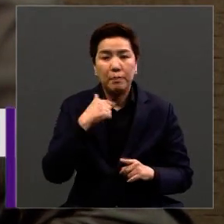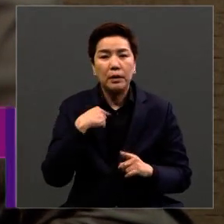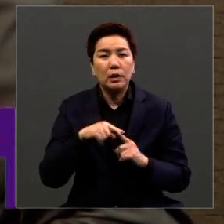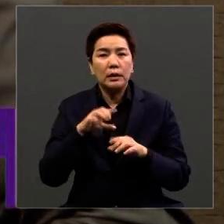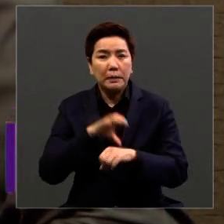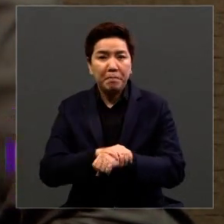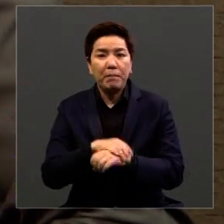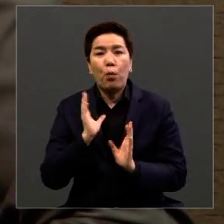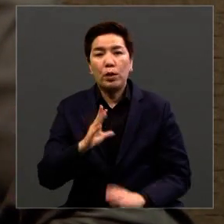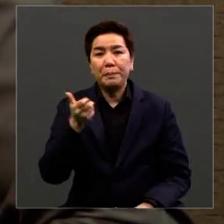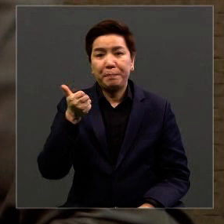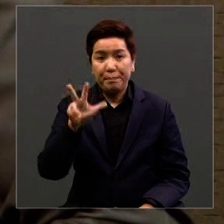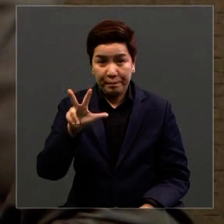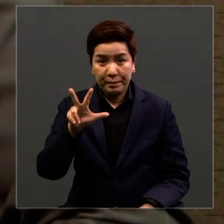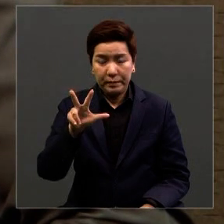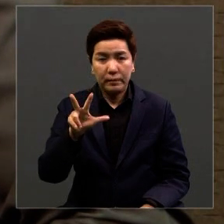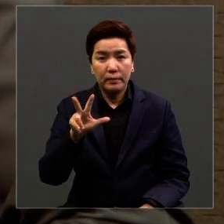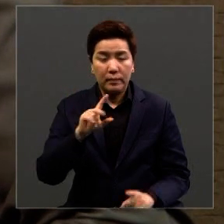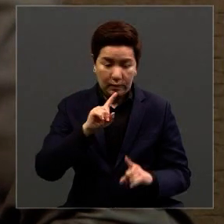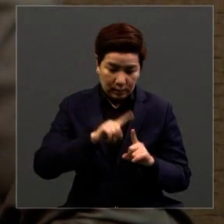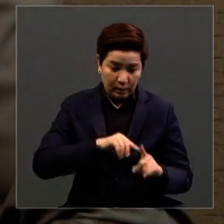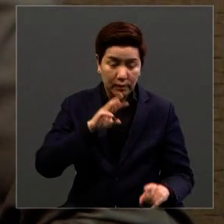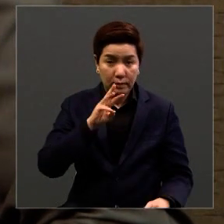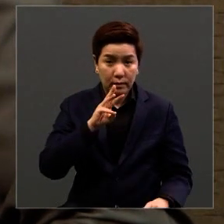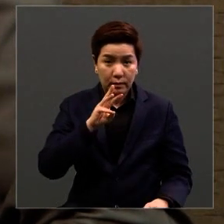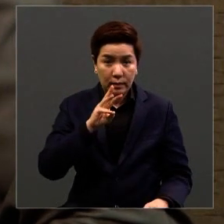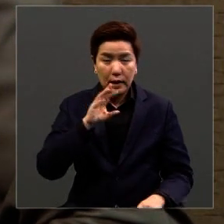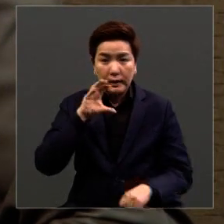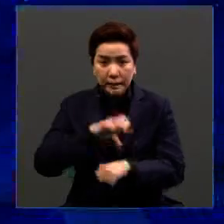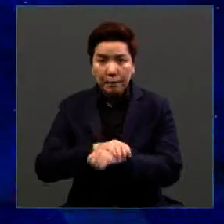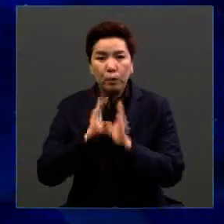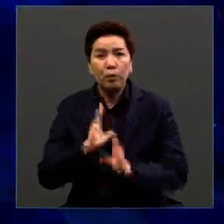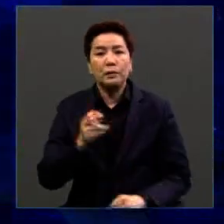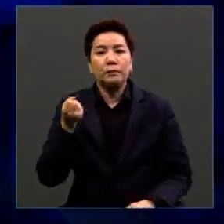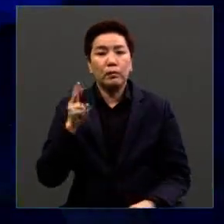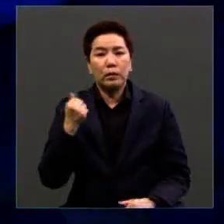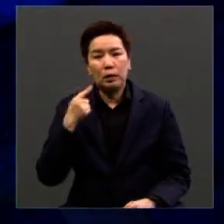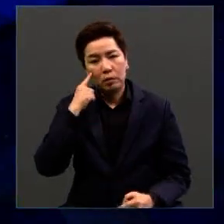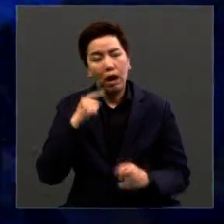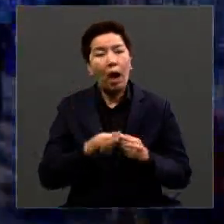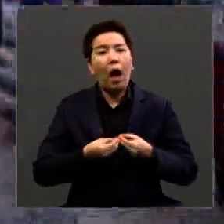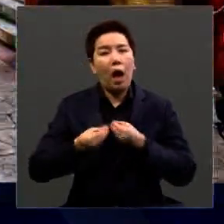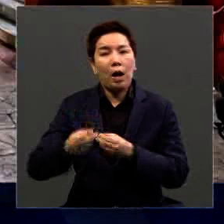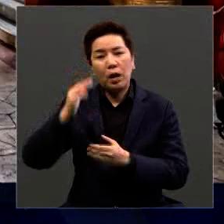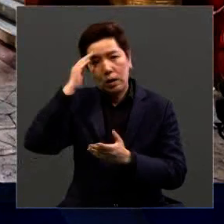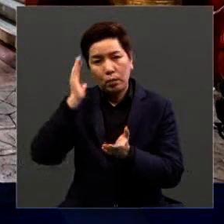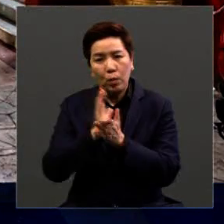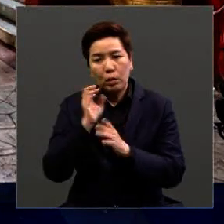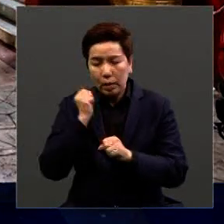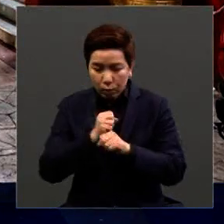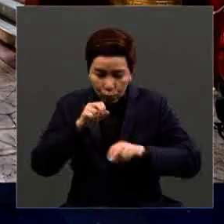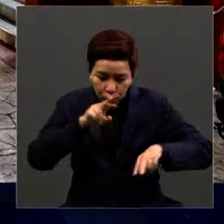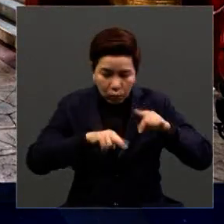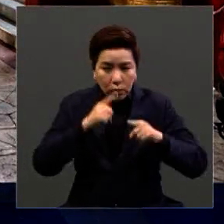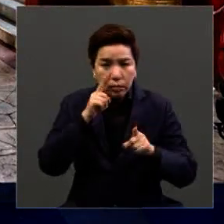รายนะครับแล้วก็เดือนมิถุนาเนี่ยจะเป็น12รายก็ได้มอบหมายให้สปเวนนะครับ